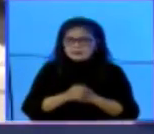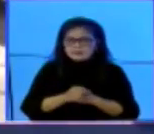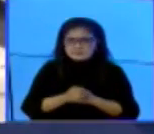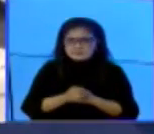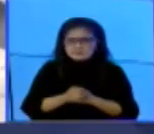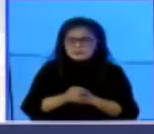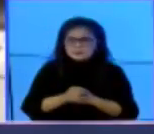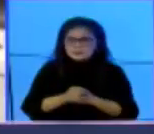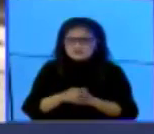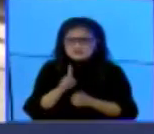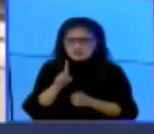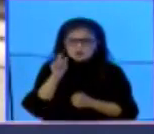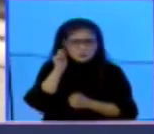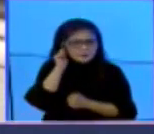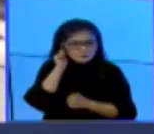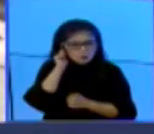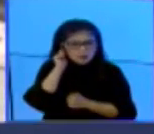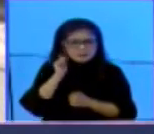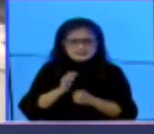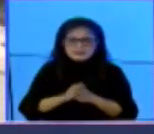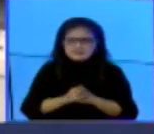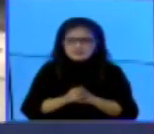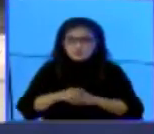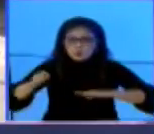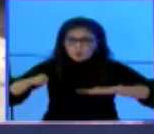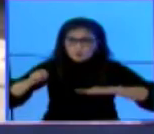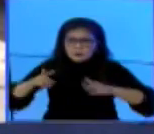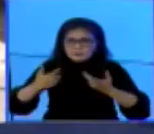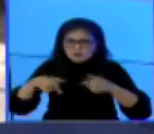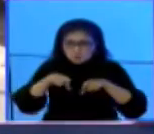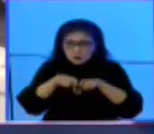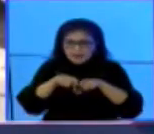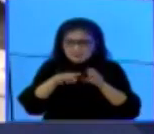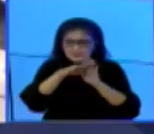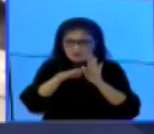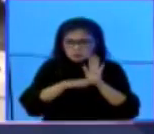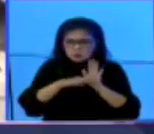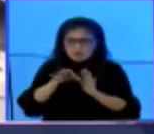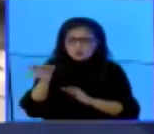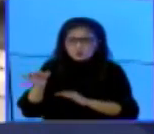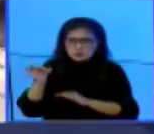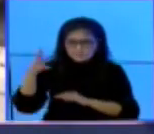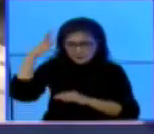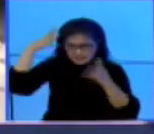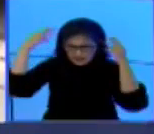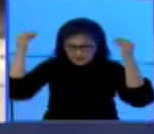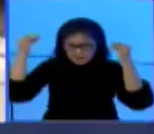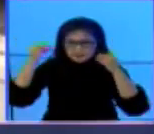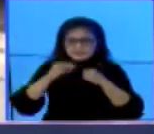satu perempuan. Sanksinya sesuai dengan perintah dari Kapolresta Padang bahwa dia